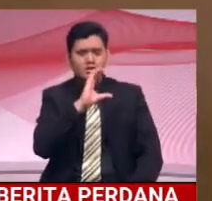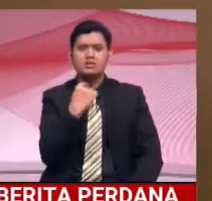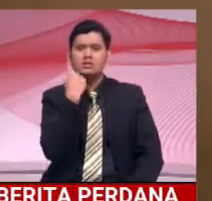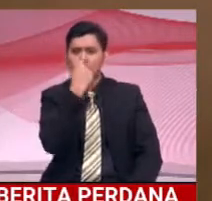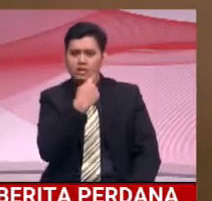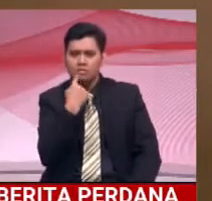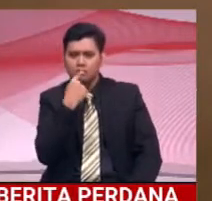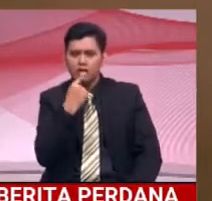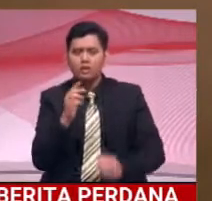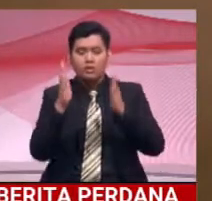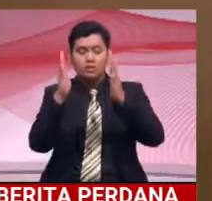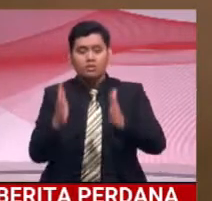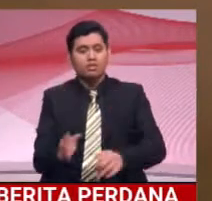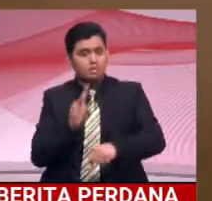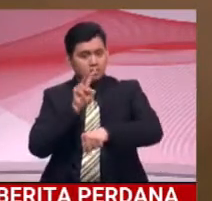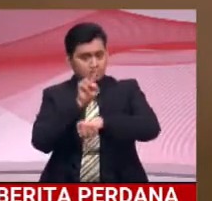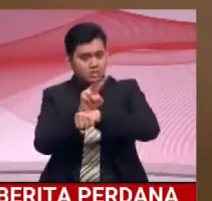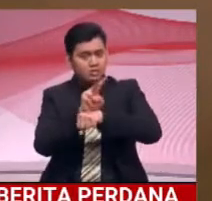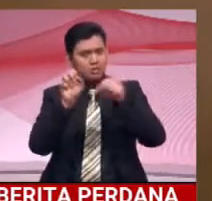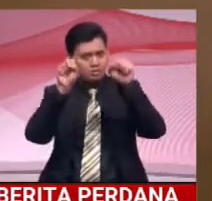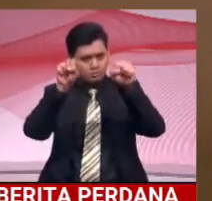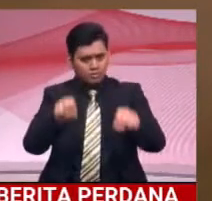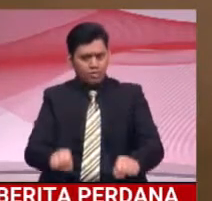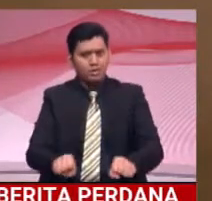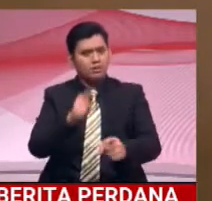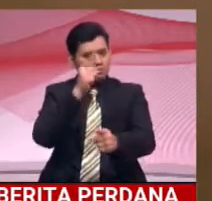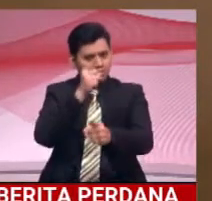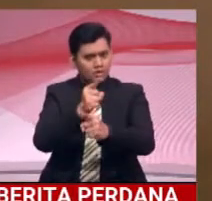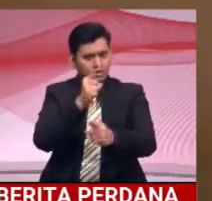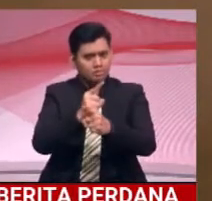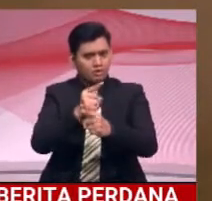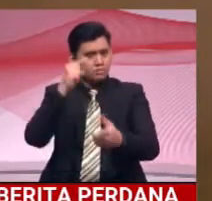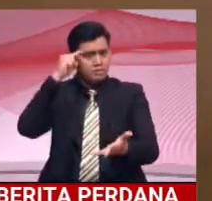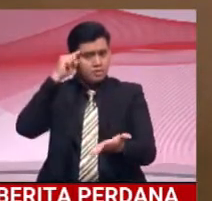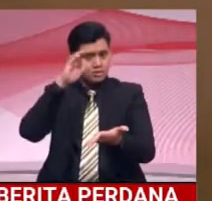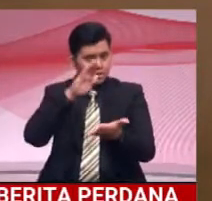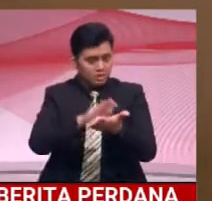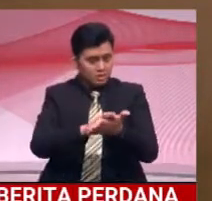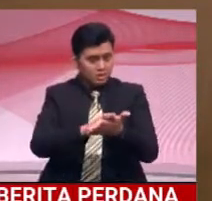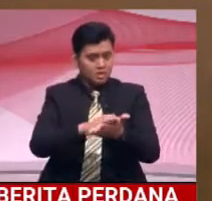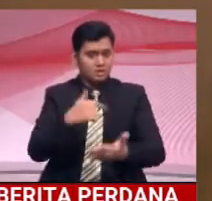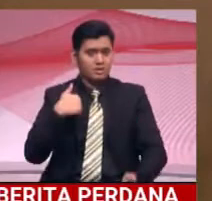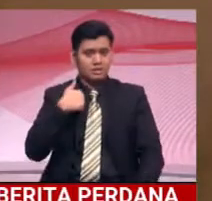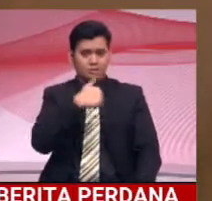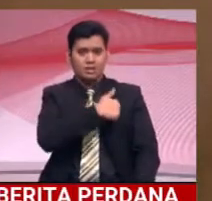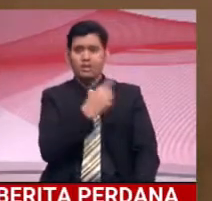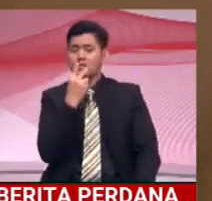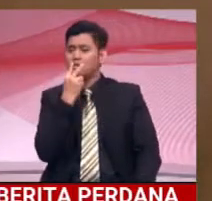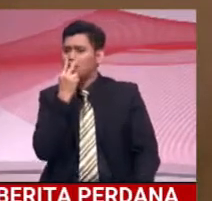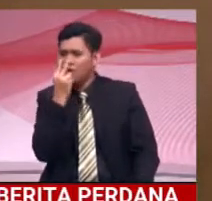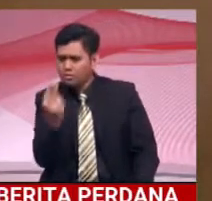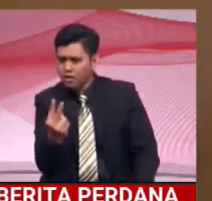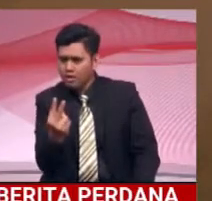saksi yang dapat benar-benar meyakinkan kami mengatakan bahawa dia nampak